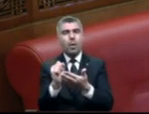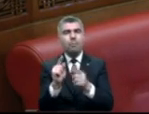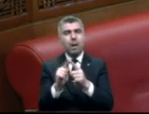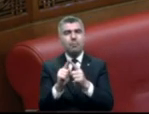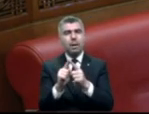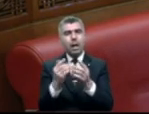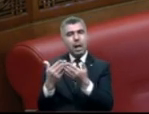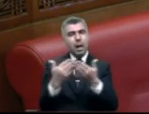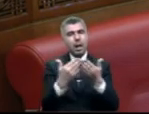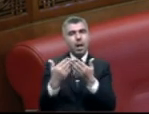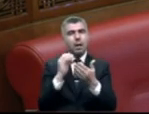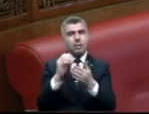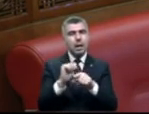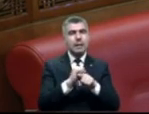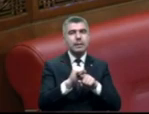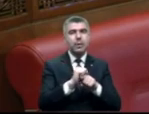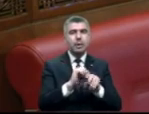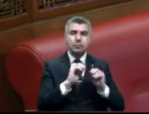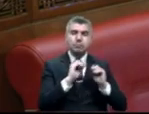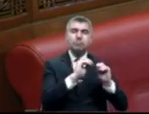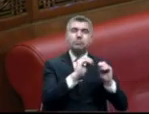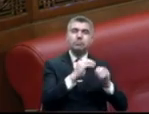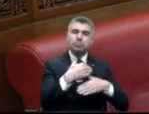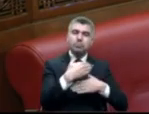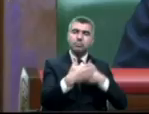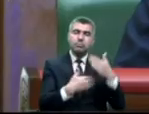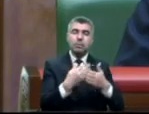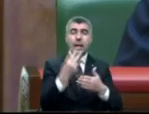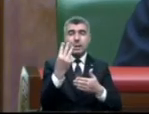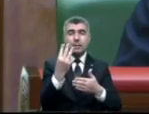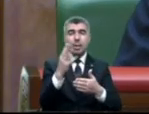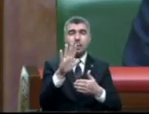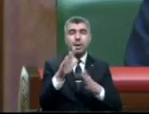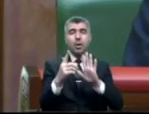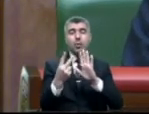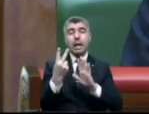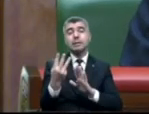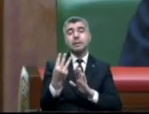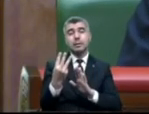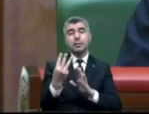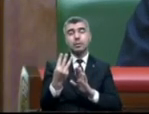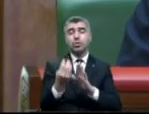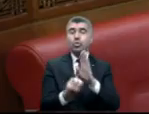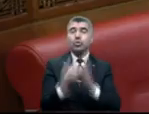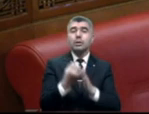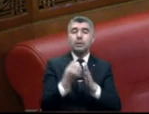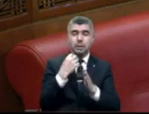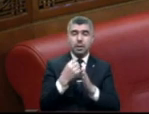تتماشى وحاجية المهنيين. وتتضمن هذا العرض التكويني الجديد 335 شعبة تكوينية،